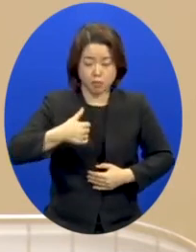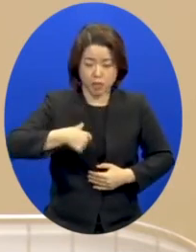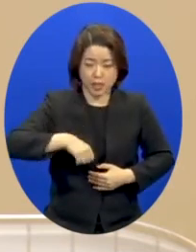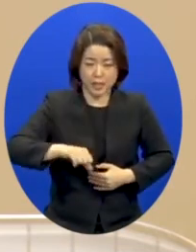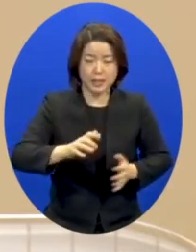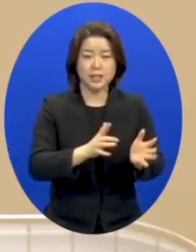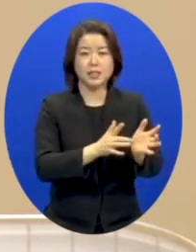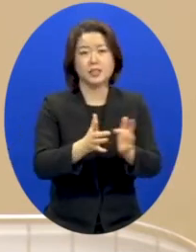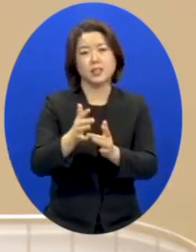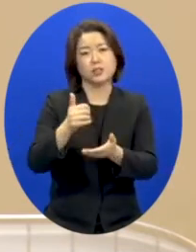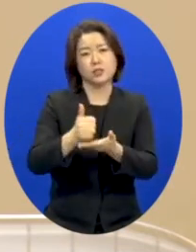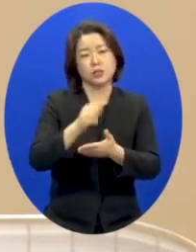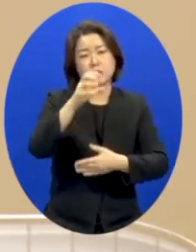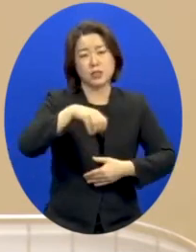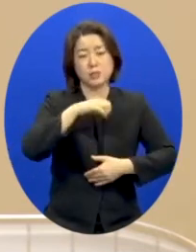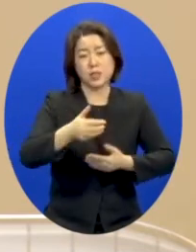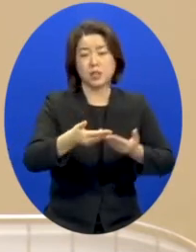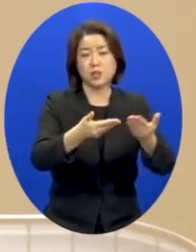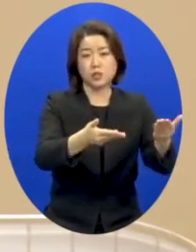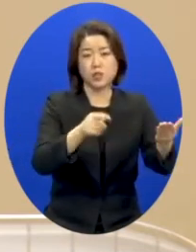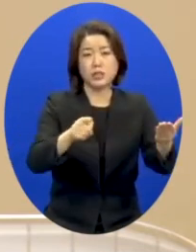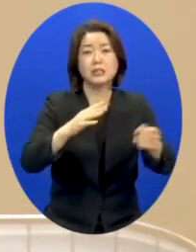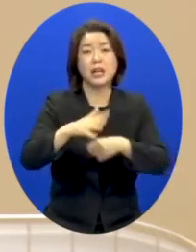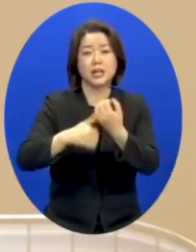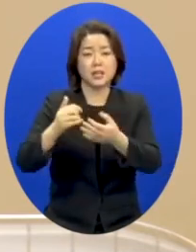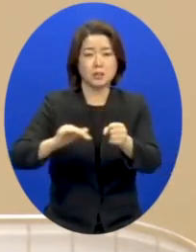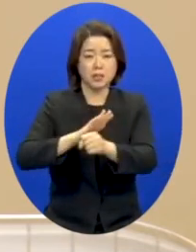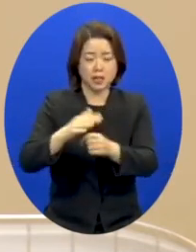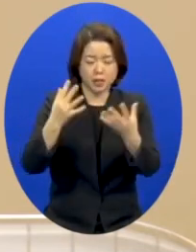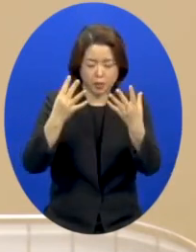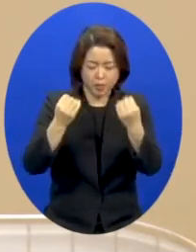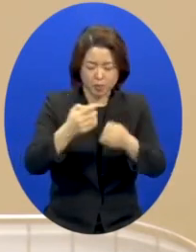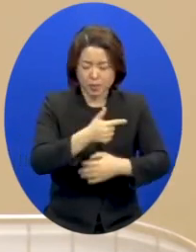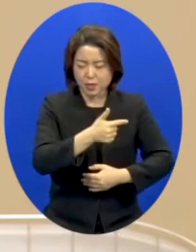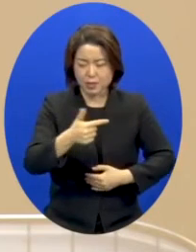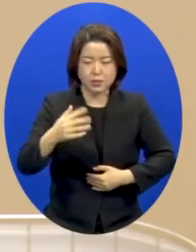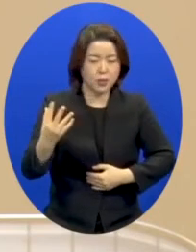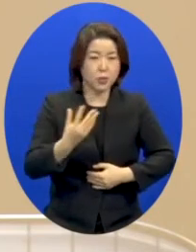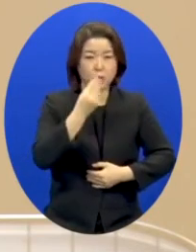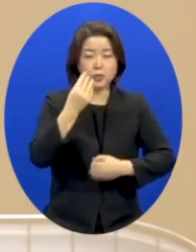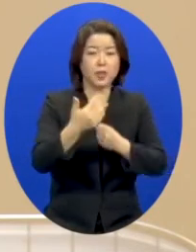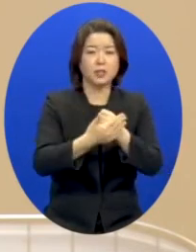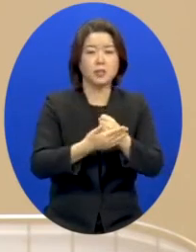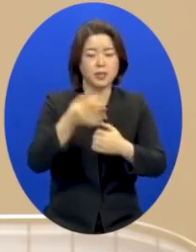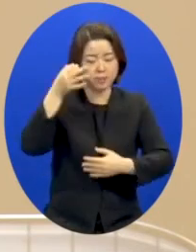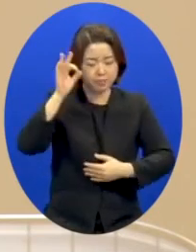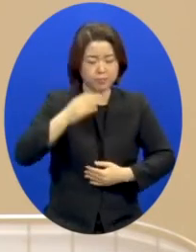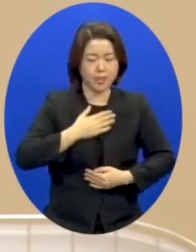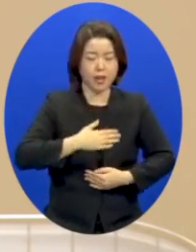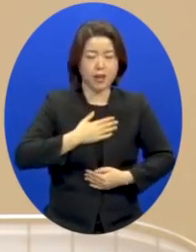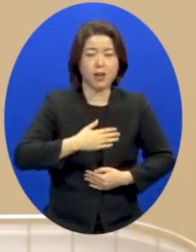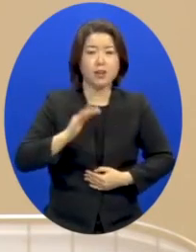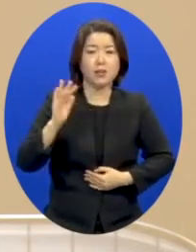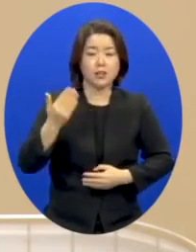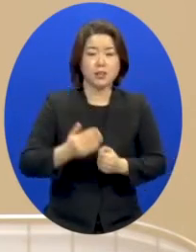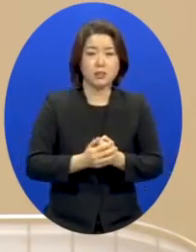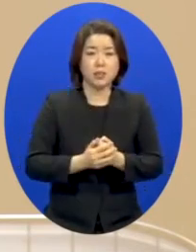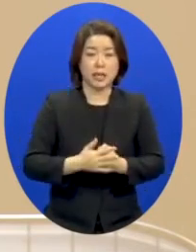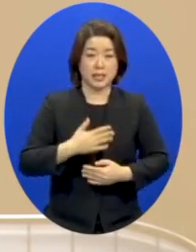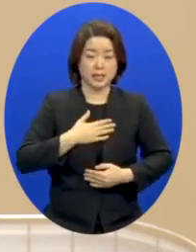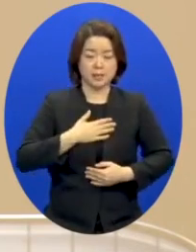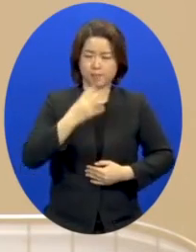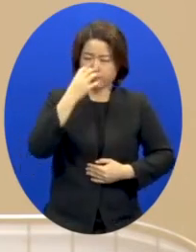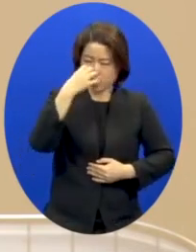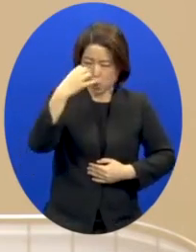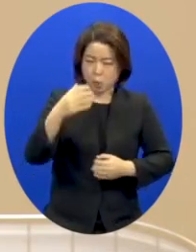십자가에 내어주신 그 하나님의 사랑이 얼마나 크고 거룩한 은혜임을 깨닫게 하셨습니다. 교만으로 주님을